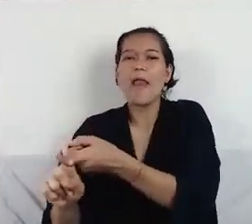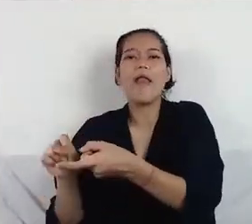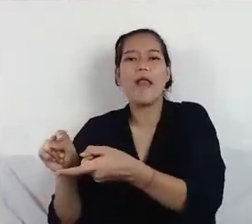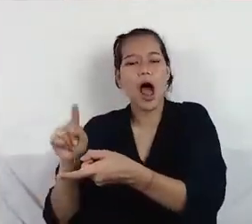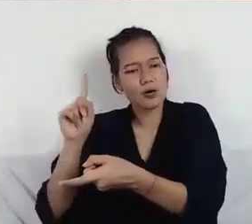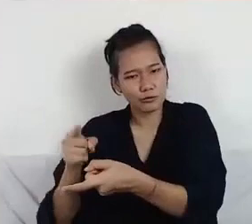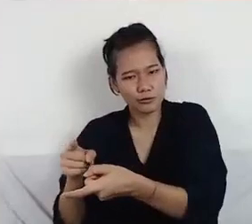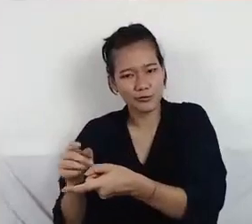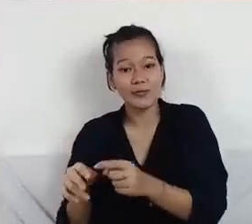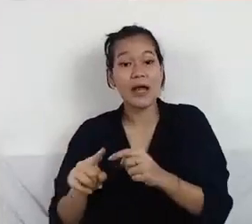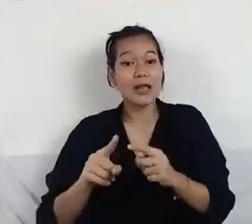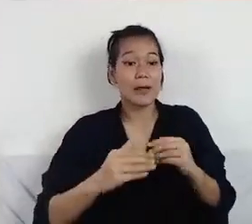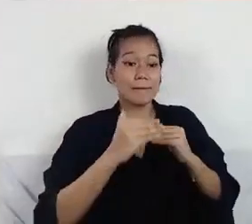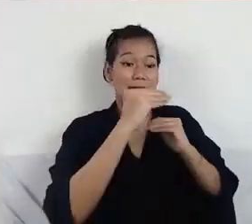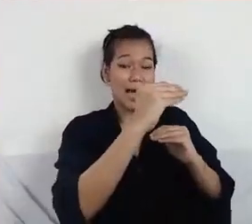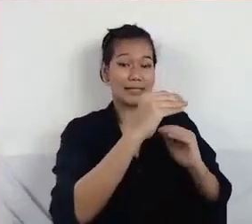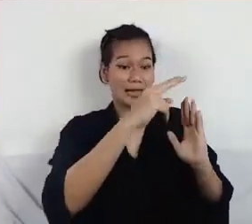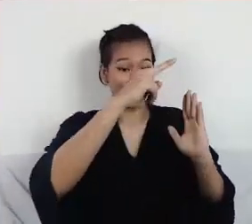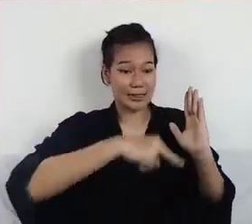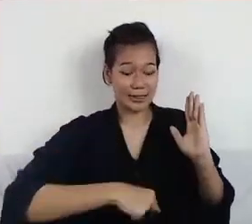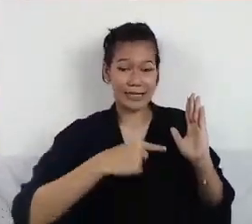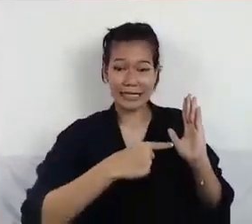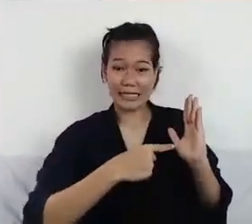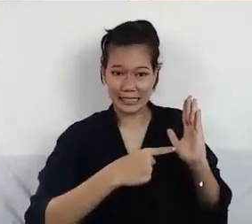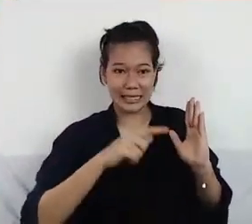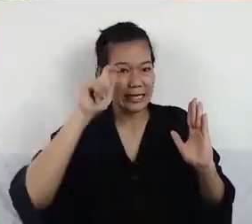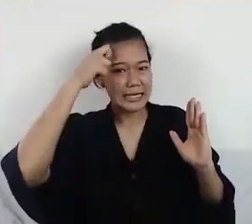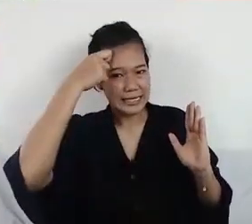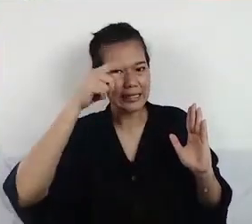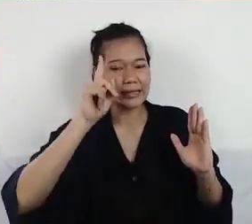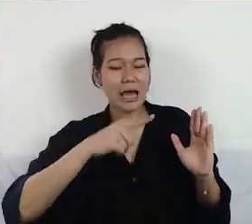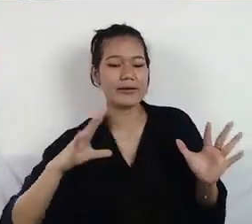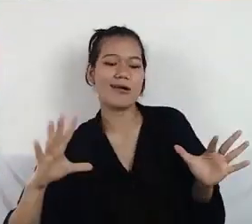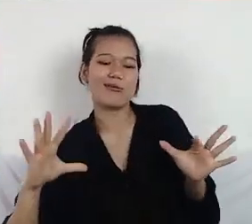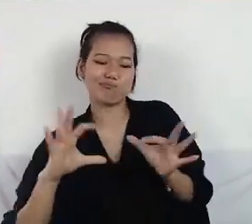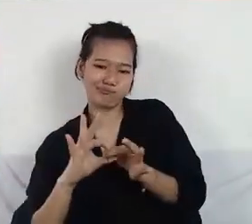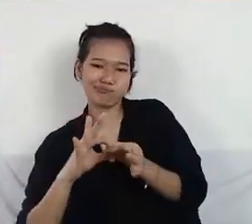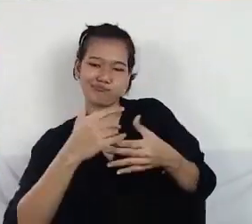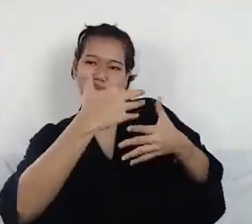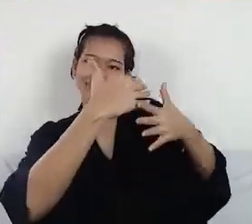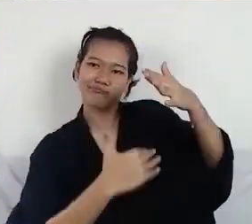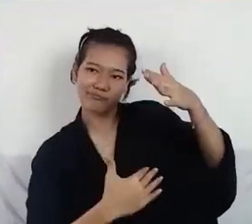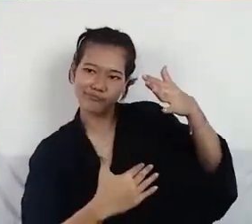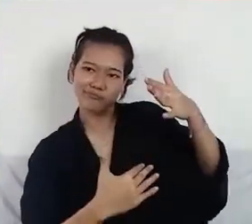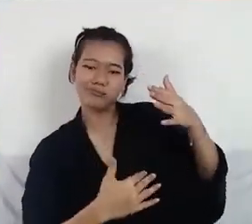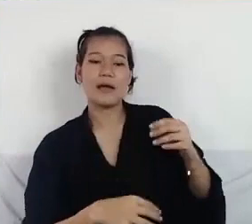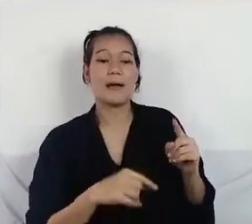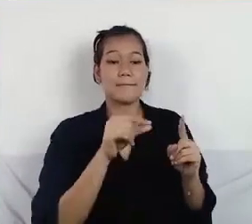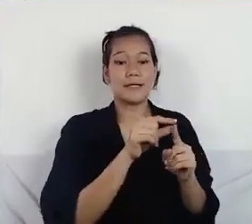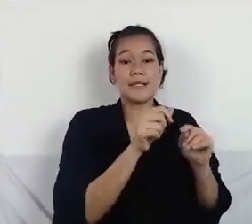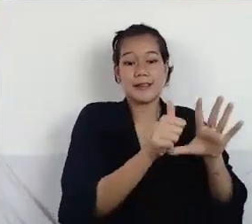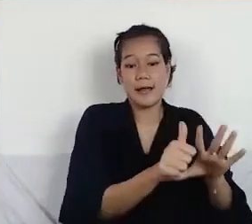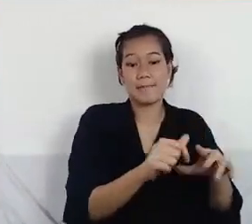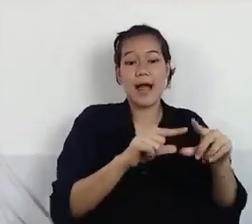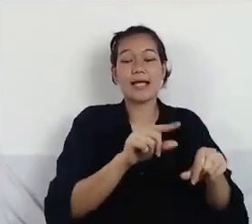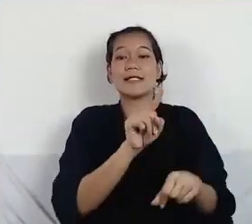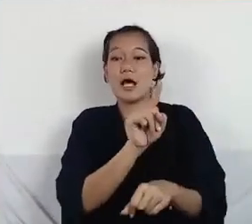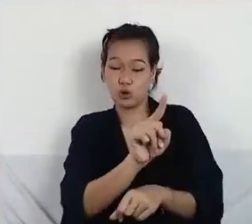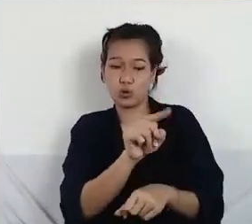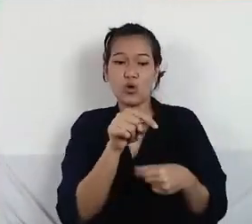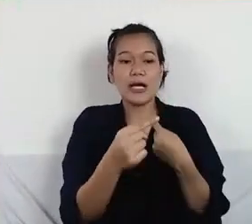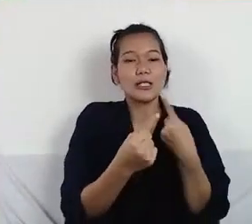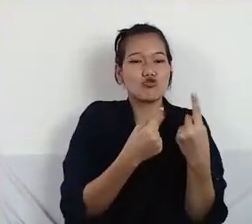ayat itu, saudaraku, jangan lupa, jangan dilepaskan dari perikopnya. Galatia pasal yang ke-6 ayat 1 itu bicara